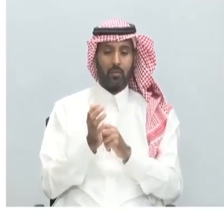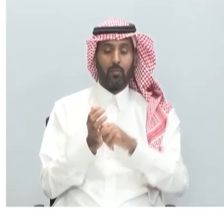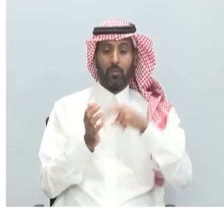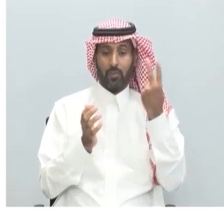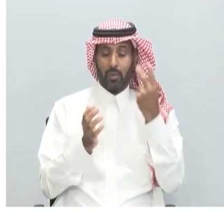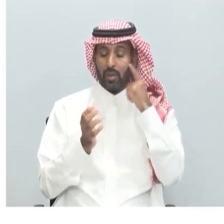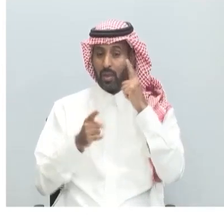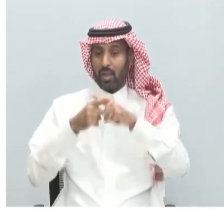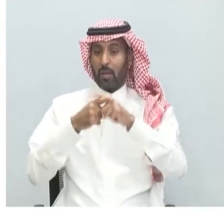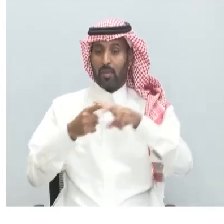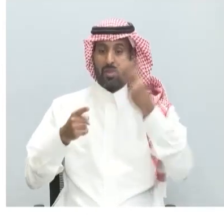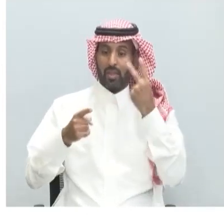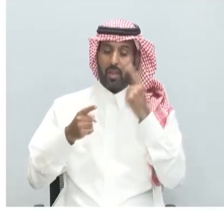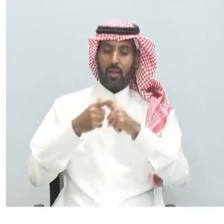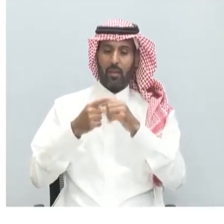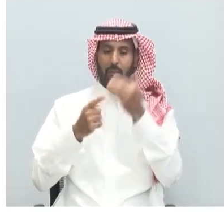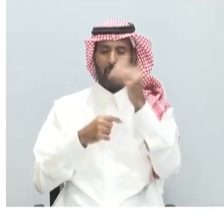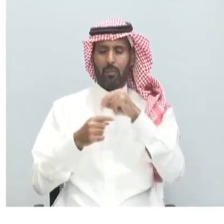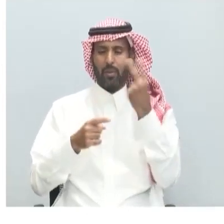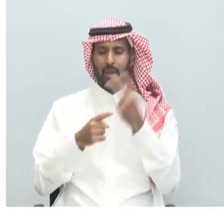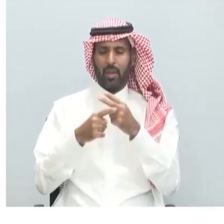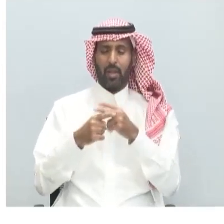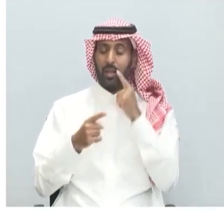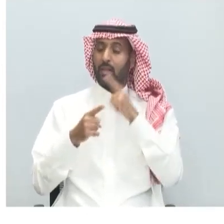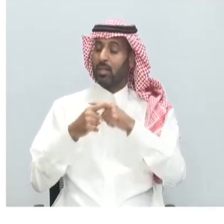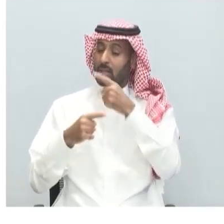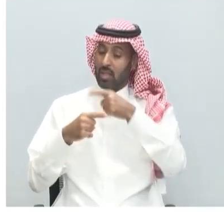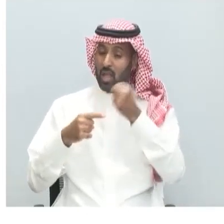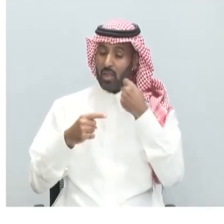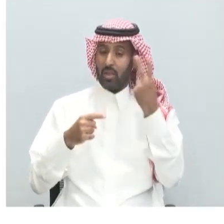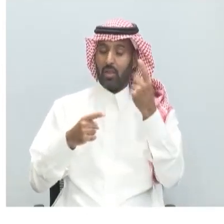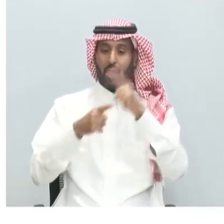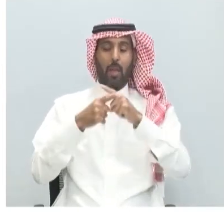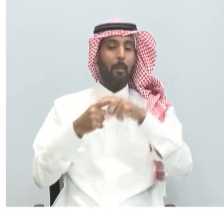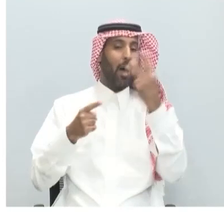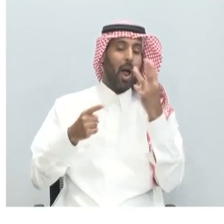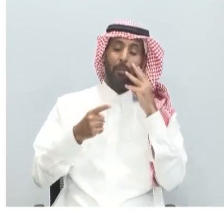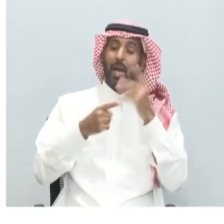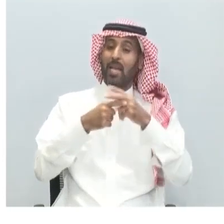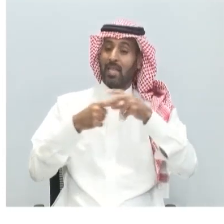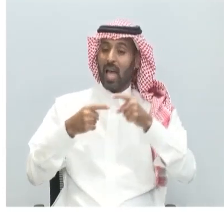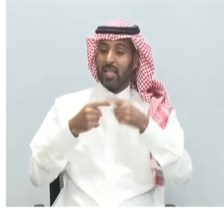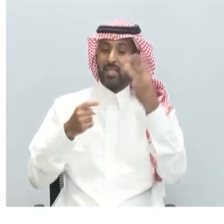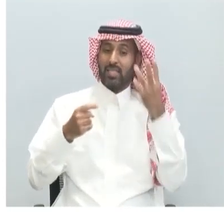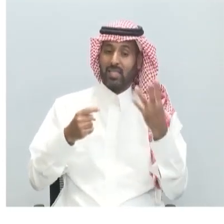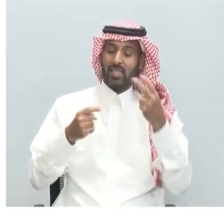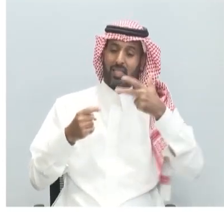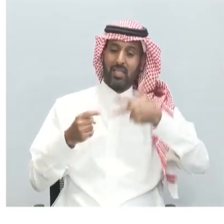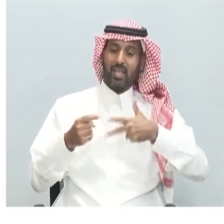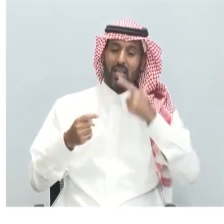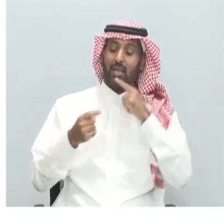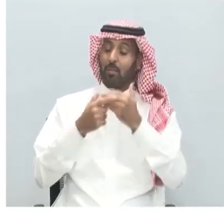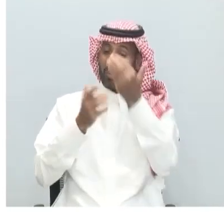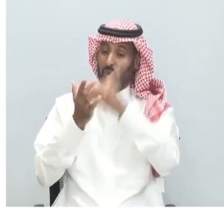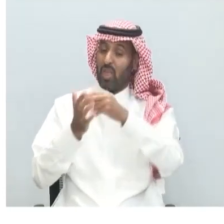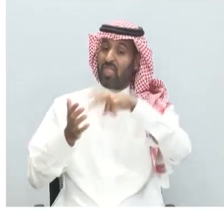اثنين ضرب اثنين تربيع يعطيني اثنين ضرب اربعه يعطيني ثمانيه اذا في المستوى الثاني يوجد